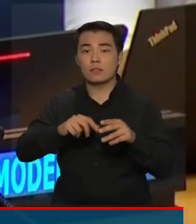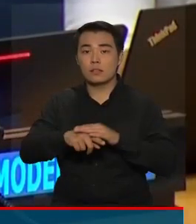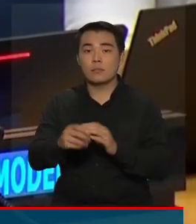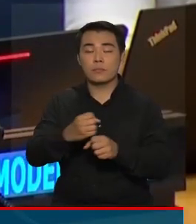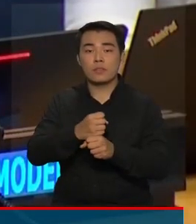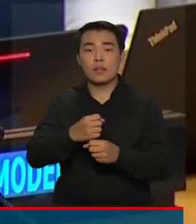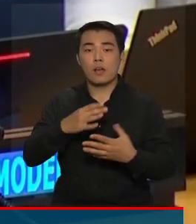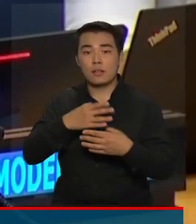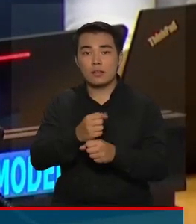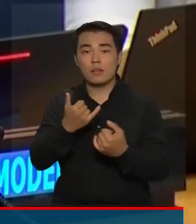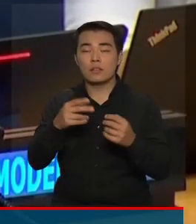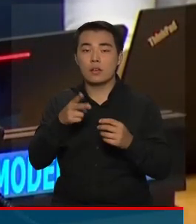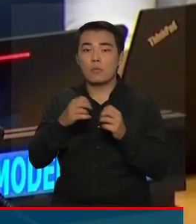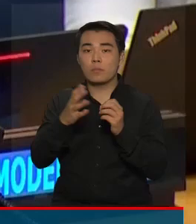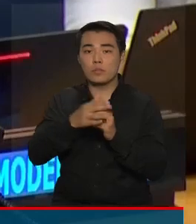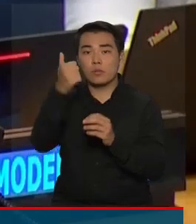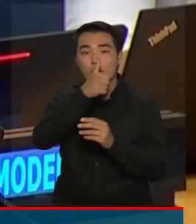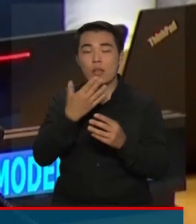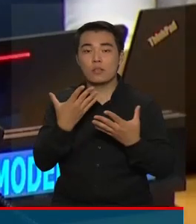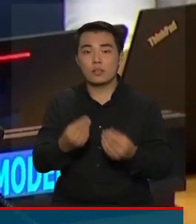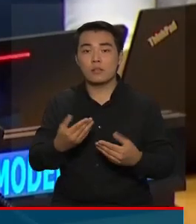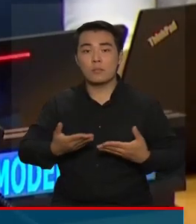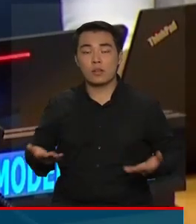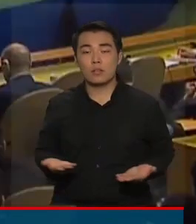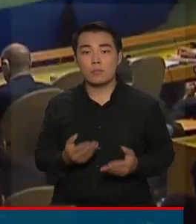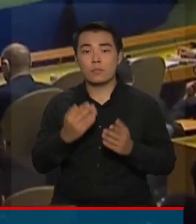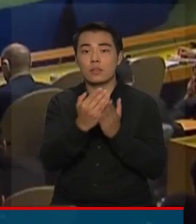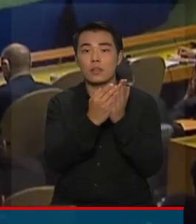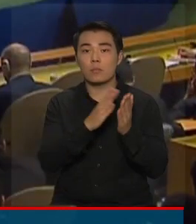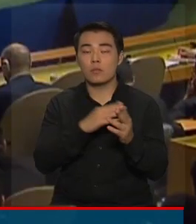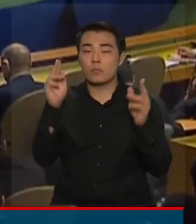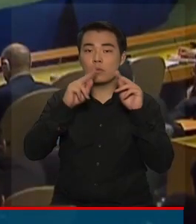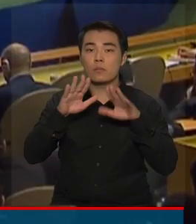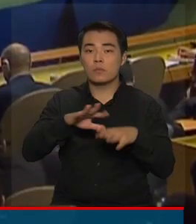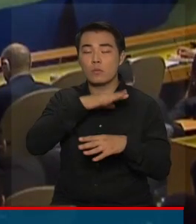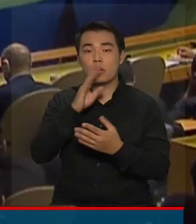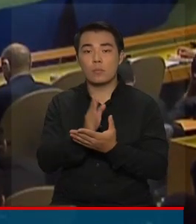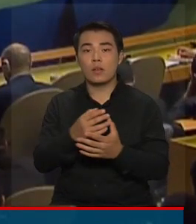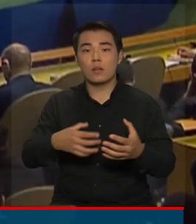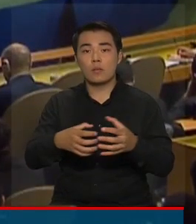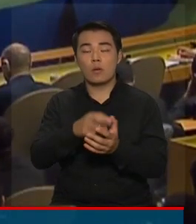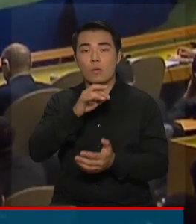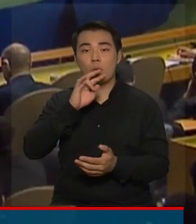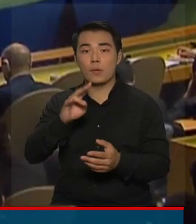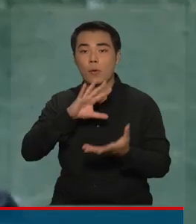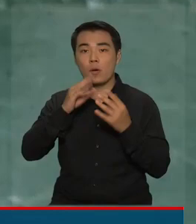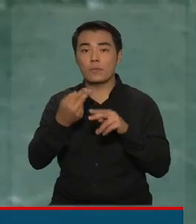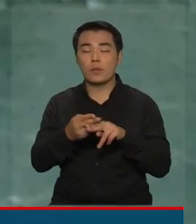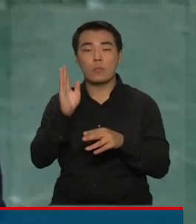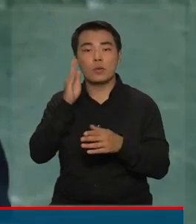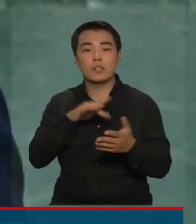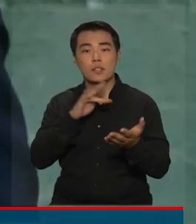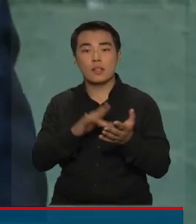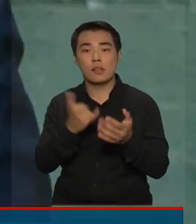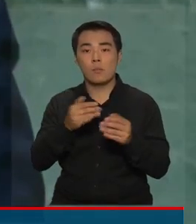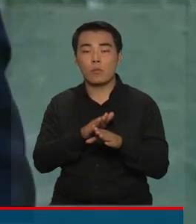ұйымның 2015 жылы күн тәртібінде жазылған. Тек орындалуында олқылық көп. Біріккен ұлттар ұйымының мәліметі бойынша алға қойылған мақсаттардың осы